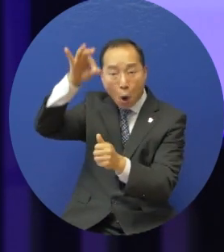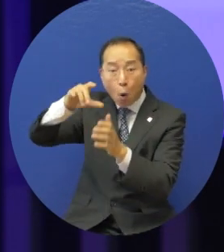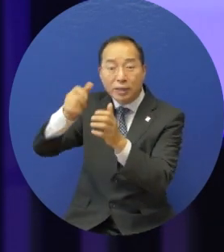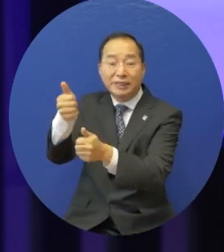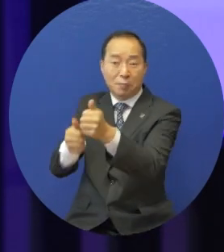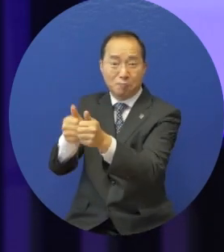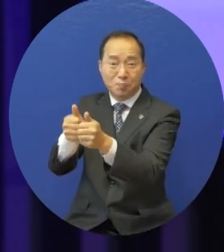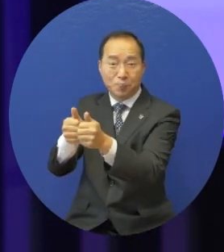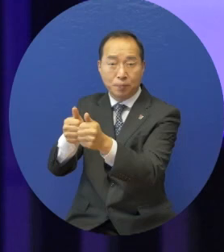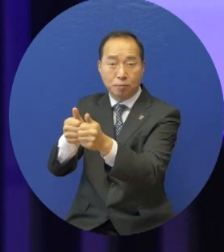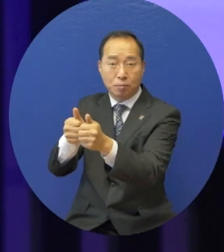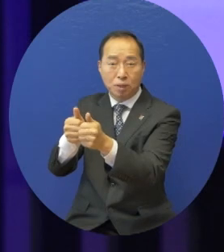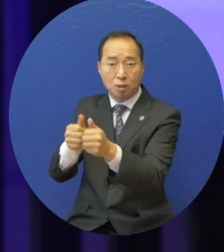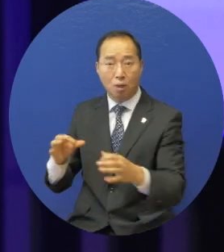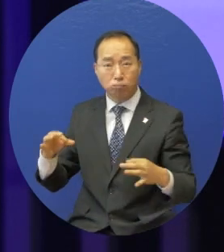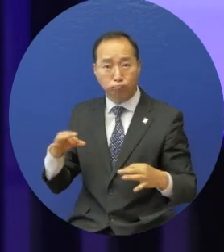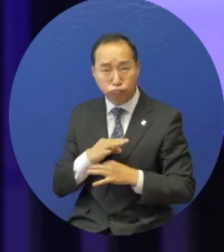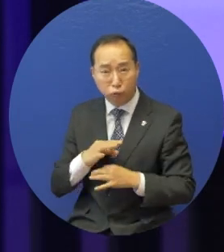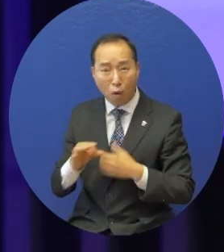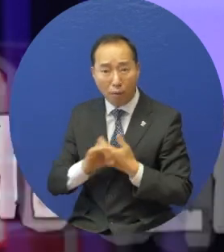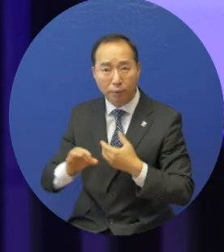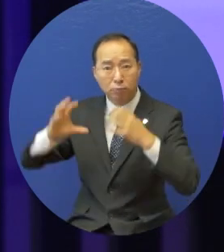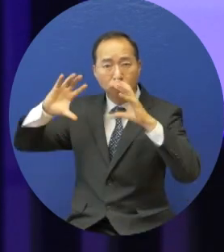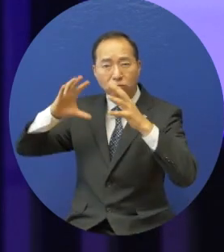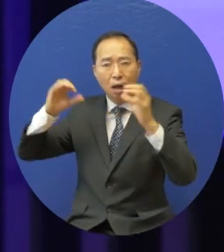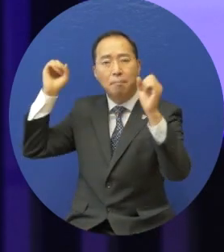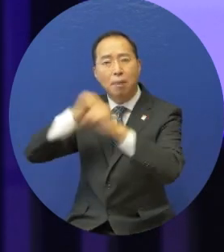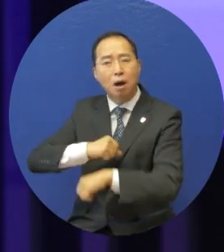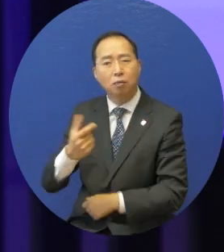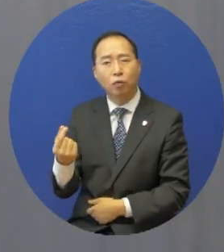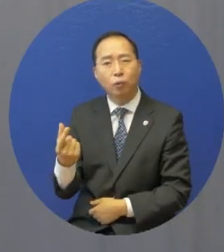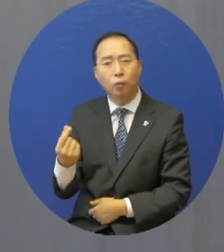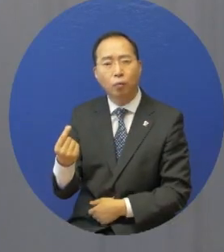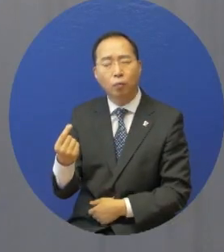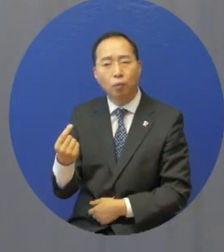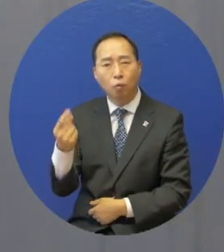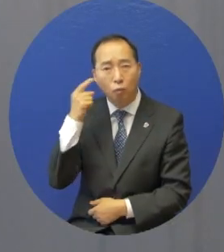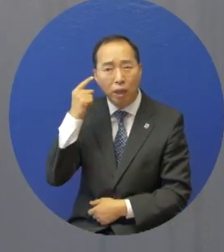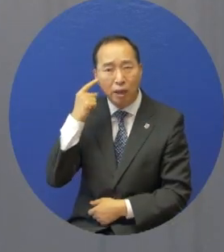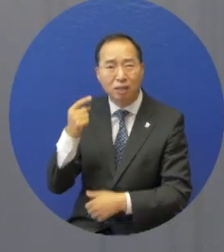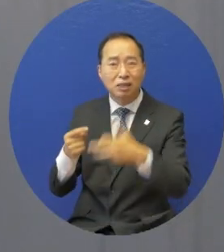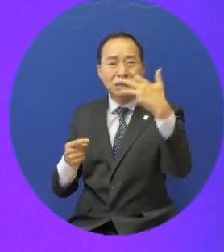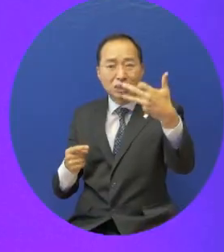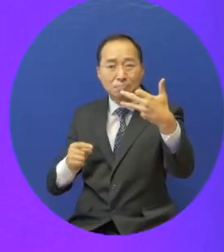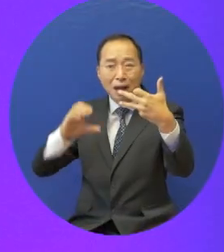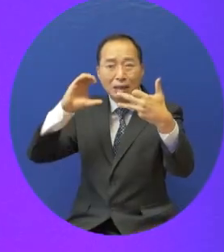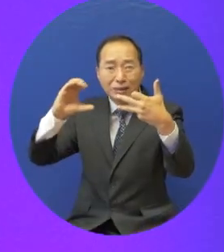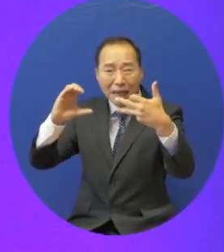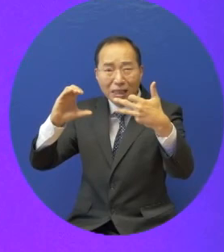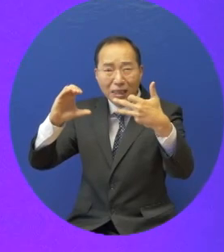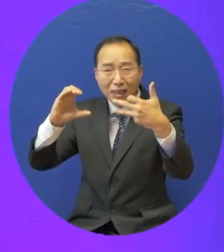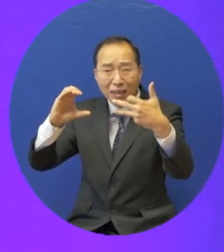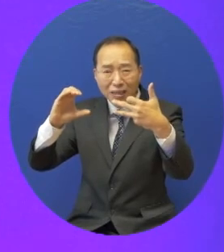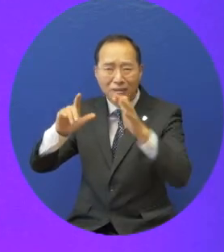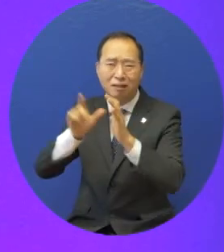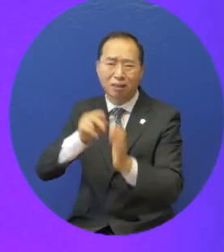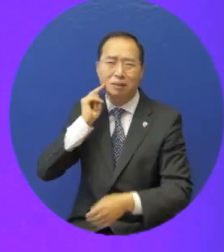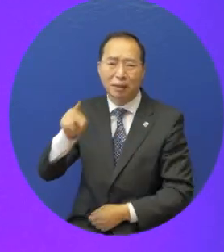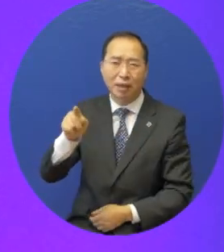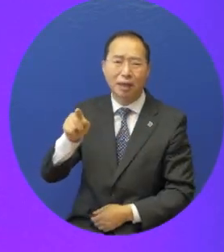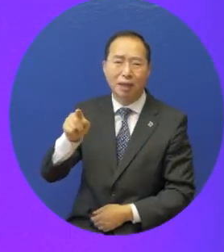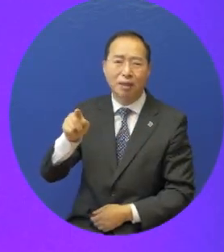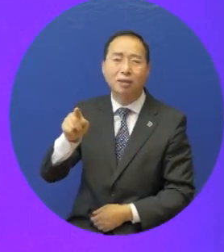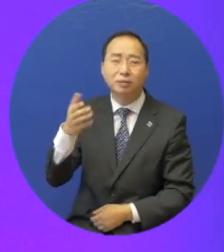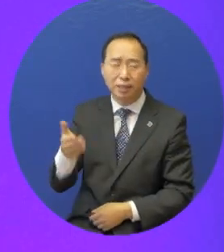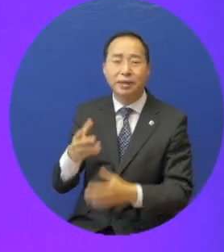공직자를 채용하는 시험이 부정으로 간다. 이거는 국가가 망하는 것 같아요. 왜냐하면 그게 18세기 때 징조가 보이지 않았나